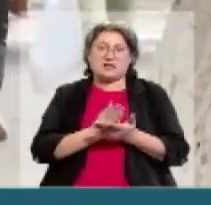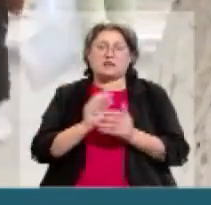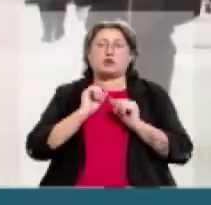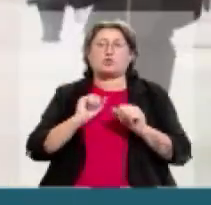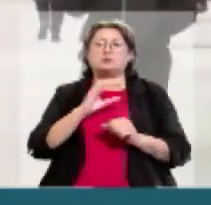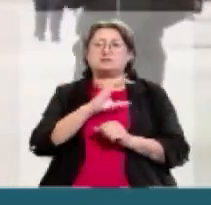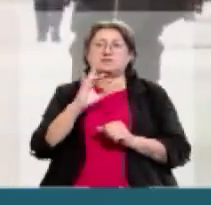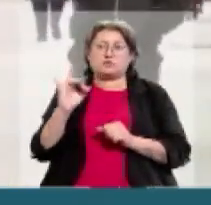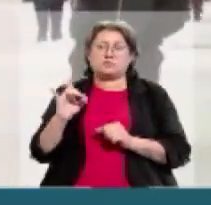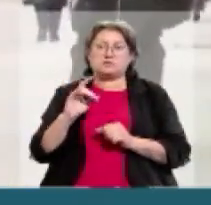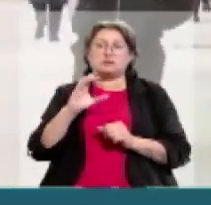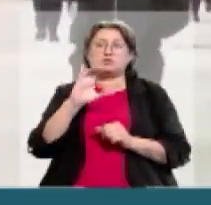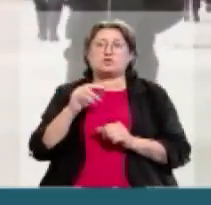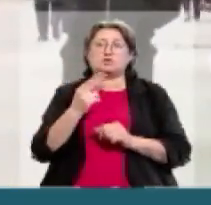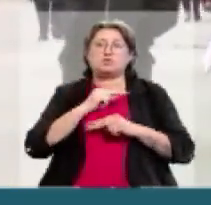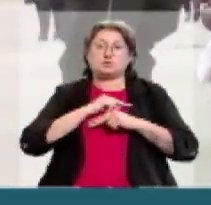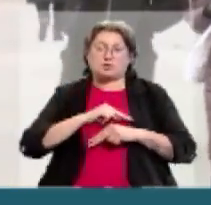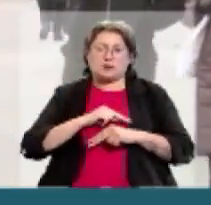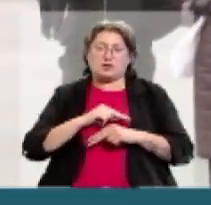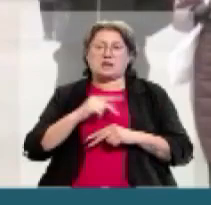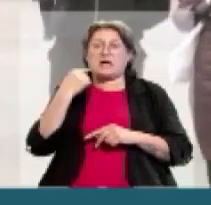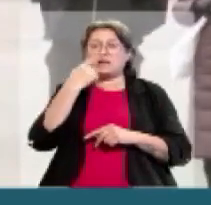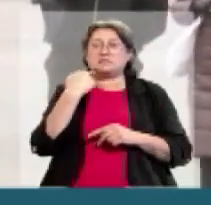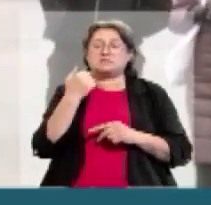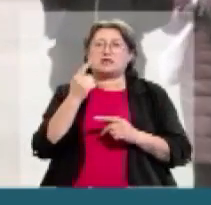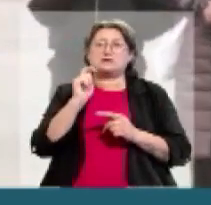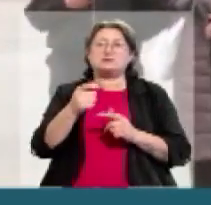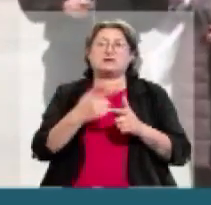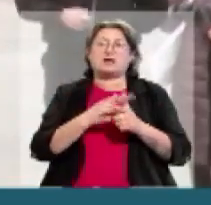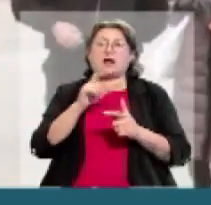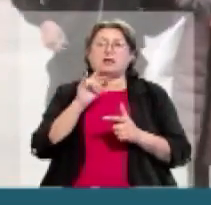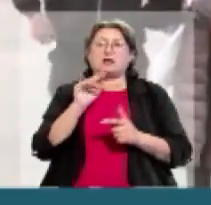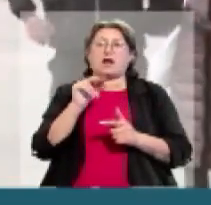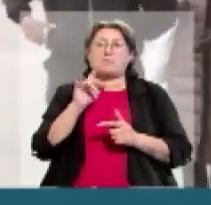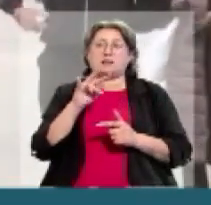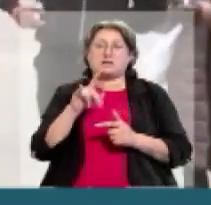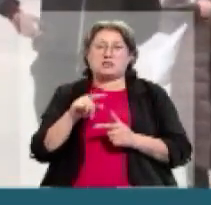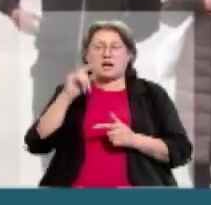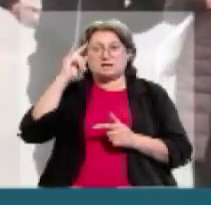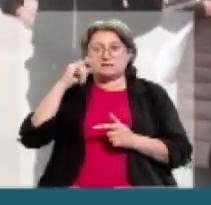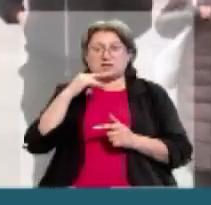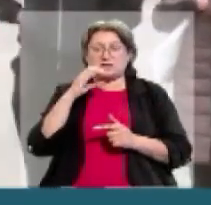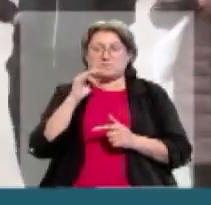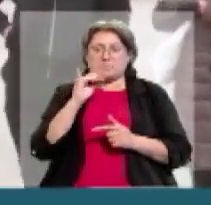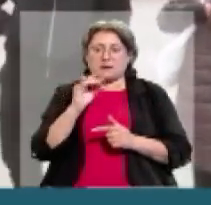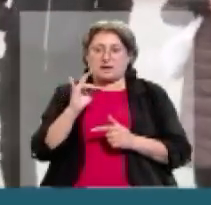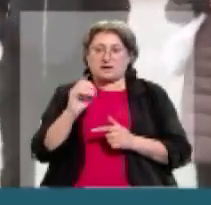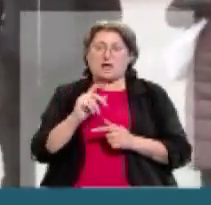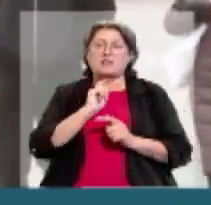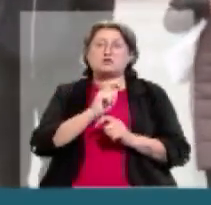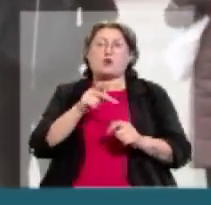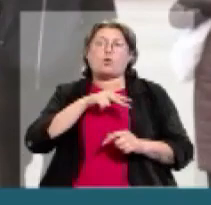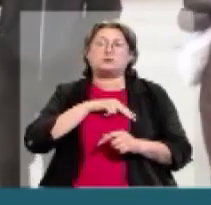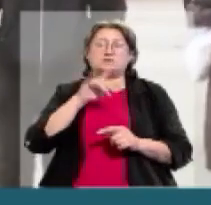герои Советского Союза и социалистического труда, лица, удостоенные звания Халык Кахармана, Казахстаннын Енбек Ери,